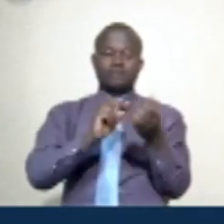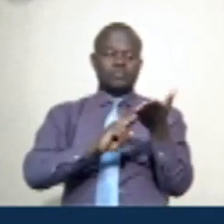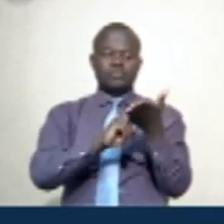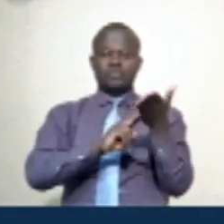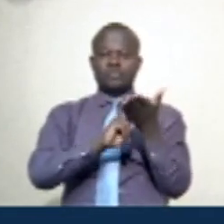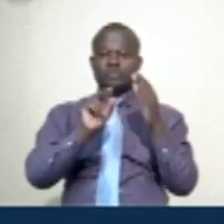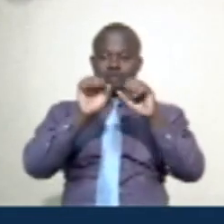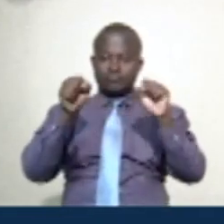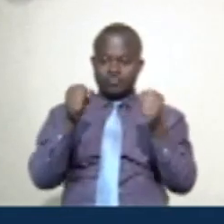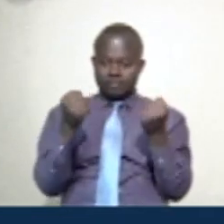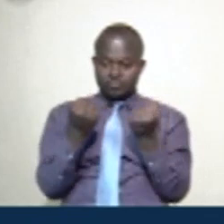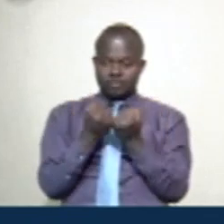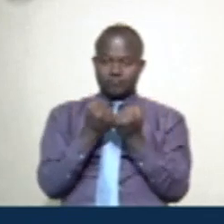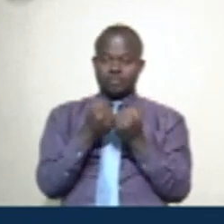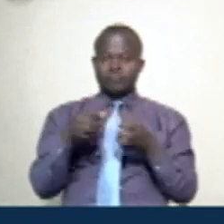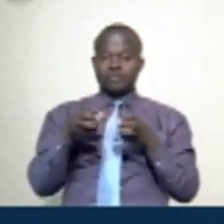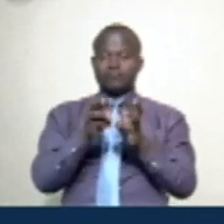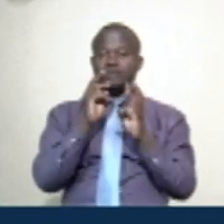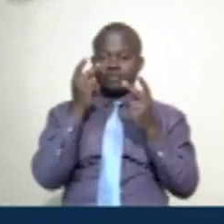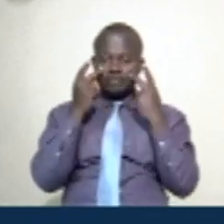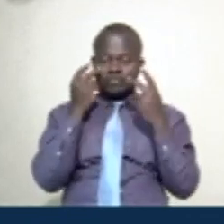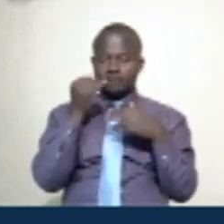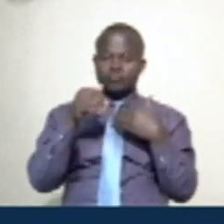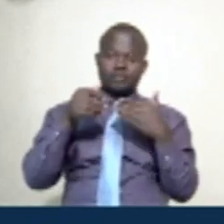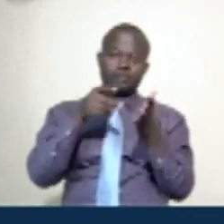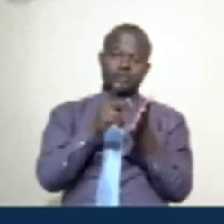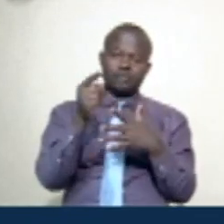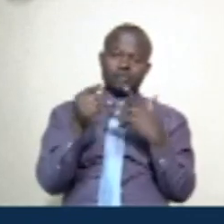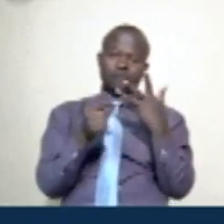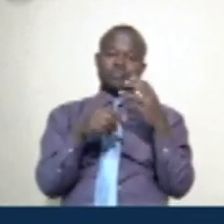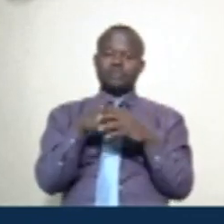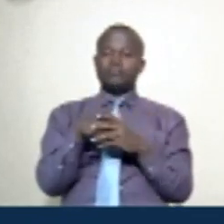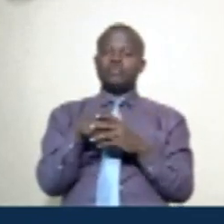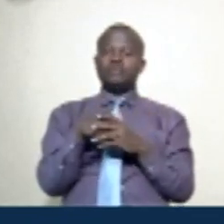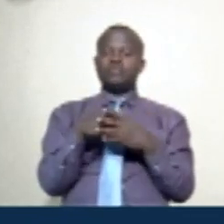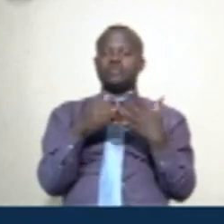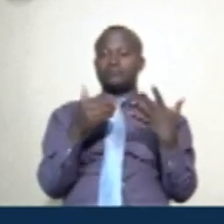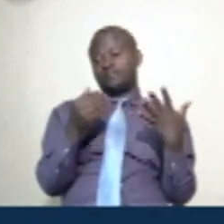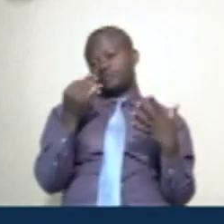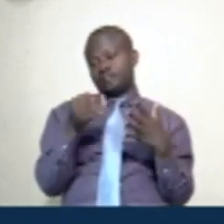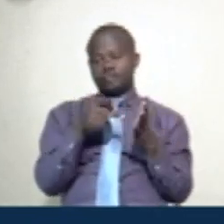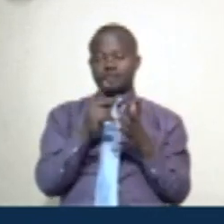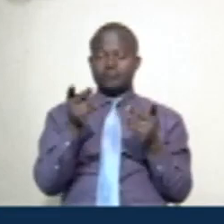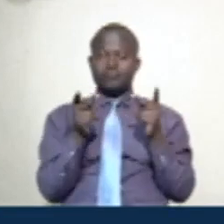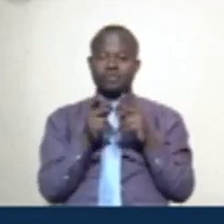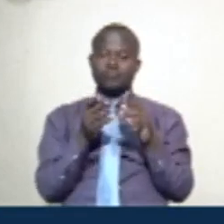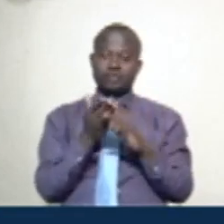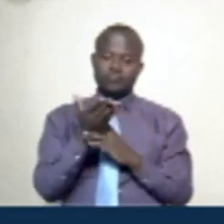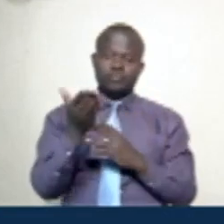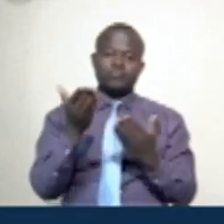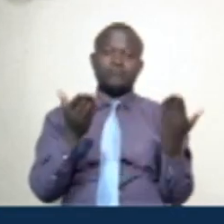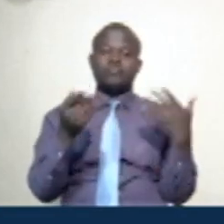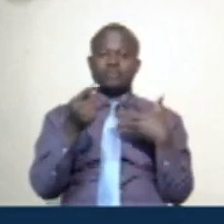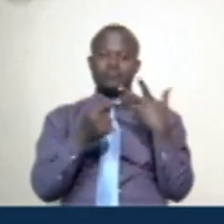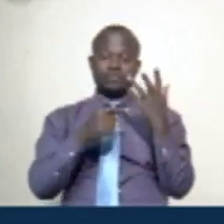hakoreshejwe system akuriya mubona iyo ugiye kugura igicuruzwa muri supermarket iyo ugiye kwishyura hari ahantu bakinyuza akagira